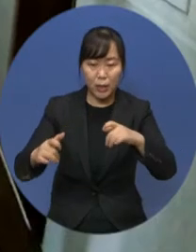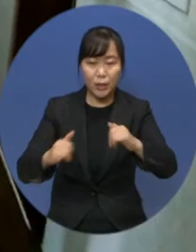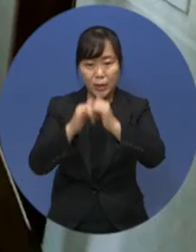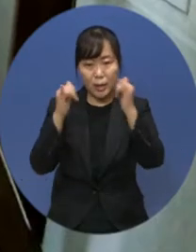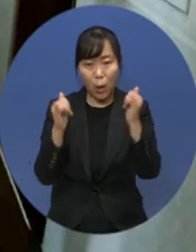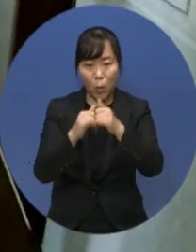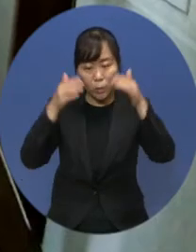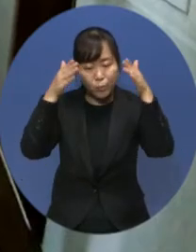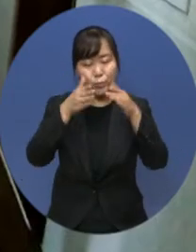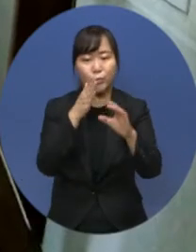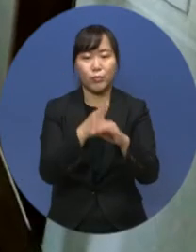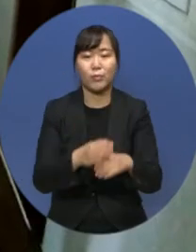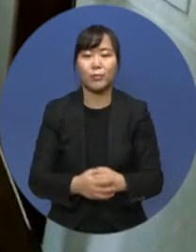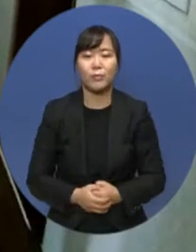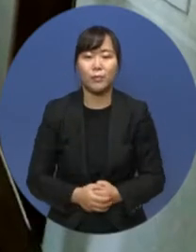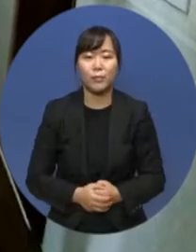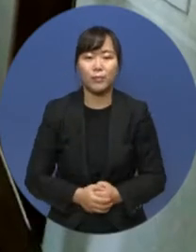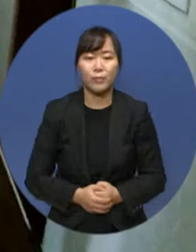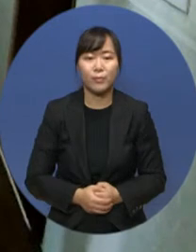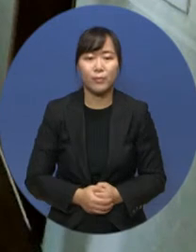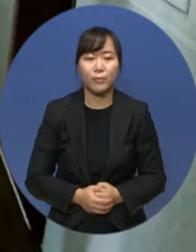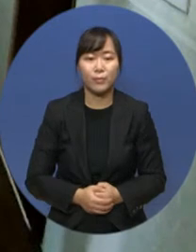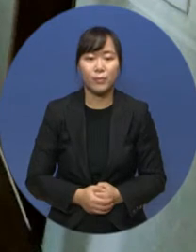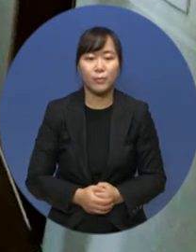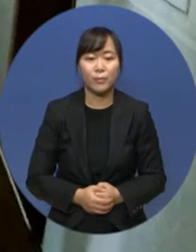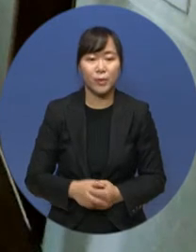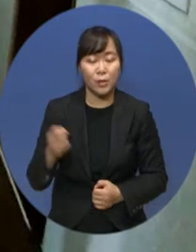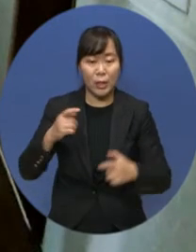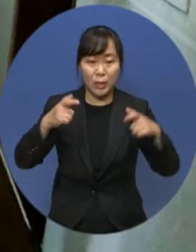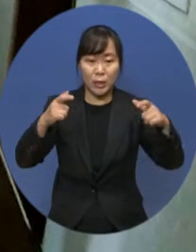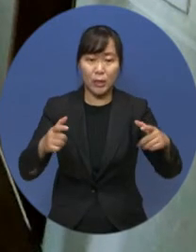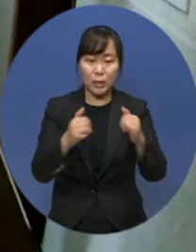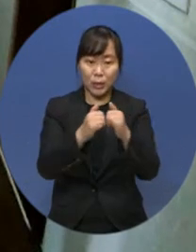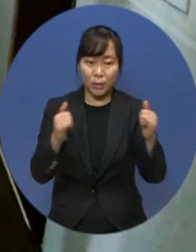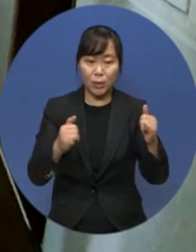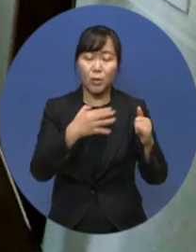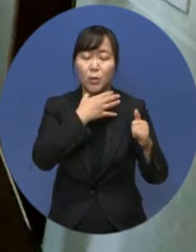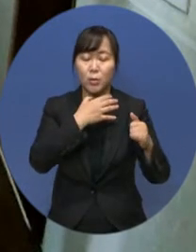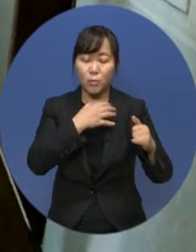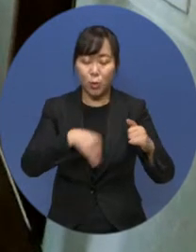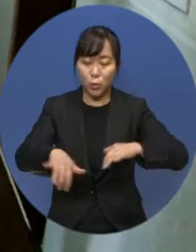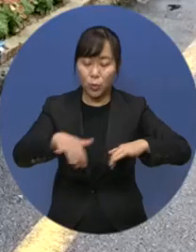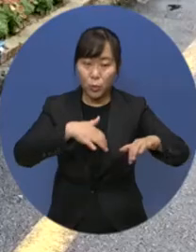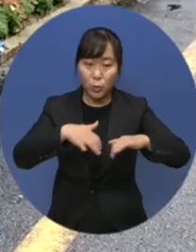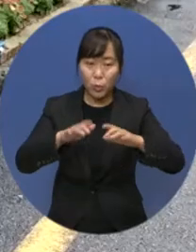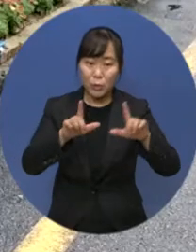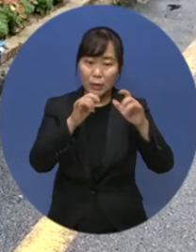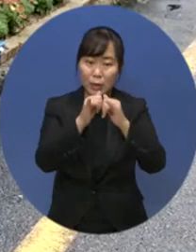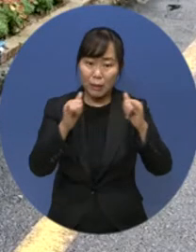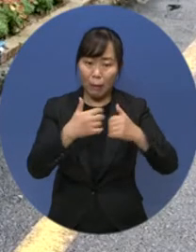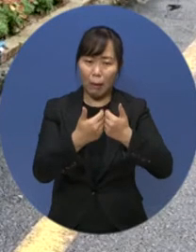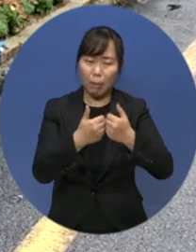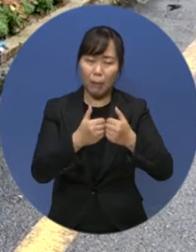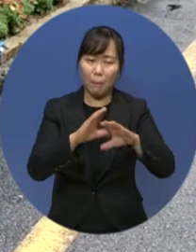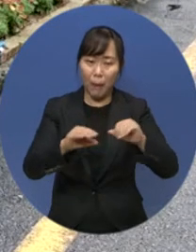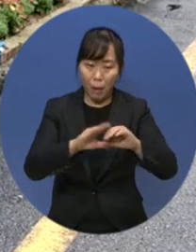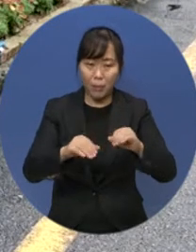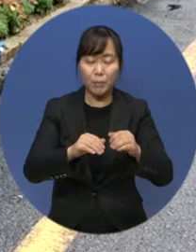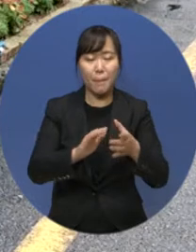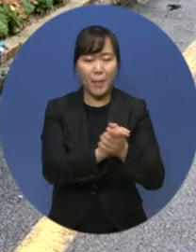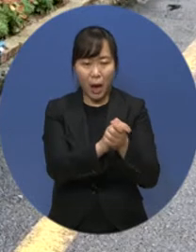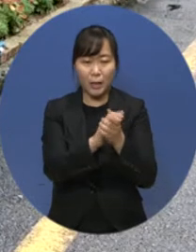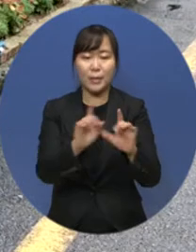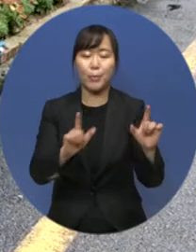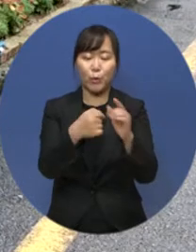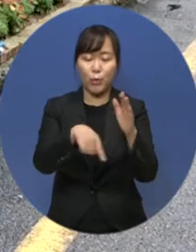이목이 집중되고 있습니다. 또한 지역 주민과 노숙인의 갈등 해소 및 조화로운 삶을 위해